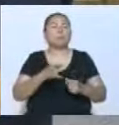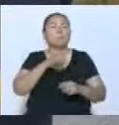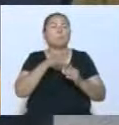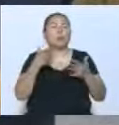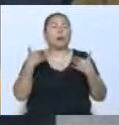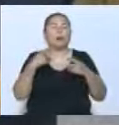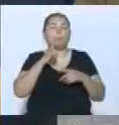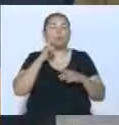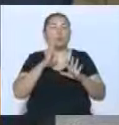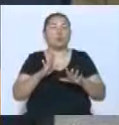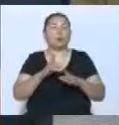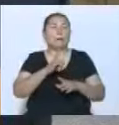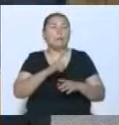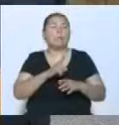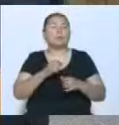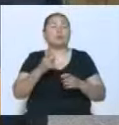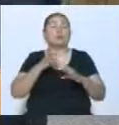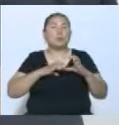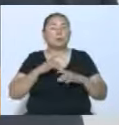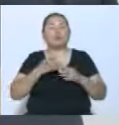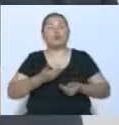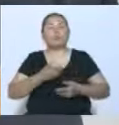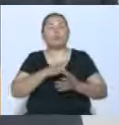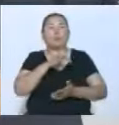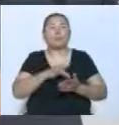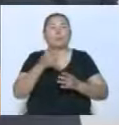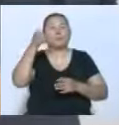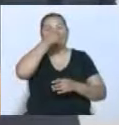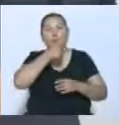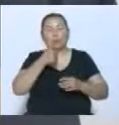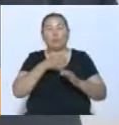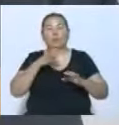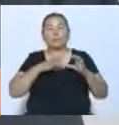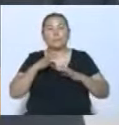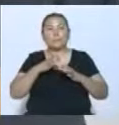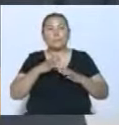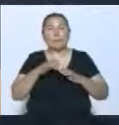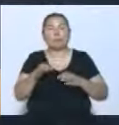свои двери не только студентам, но и жителям города. Таким образом, в этом году в университете